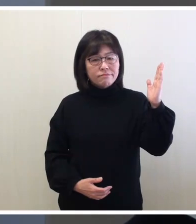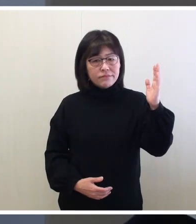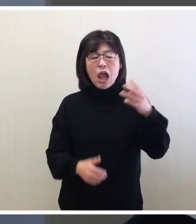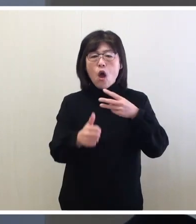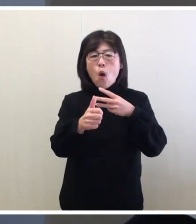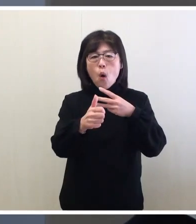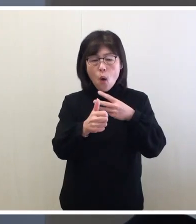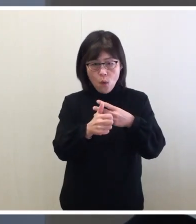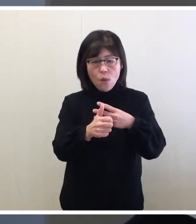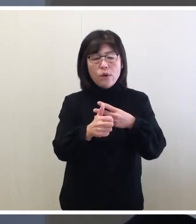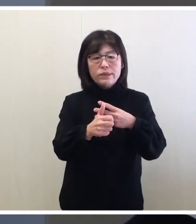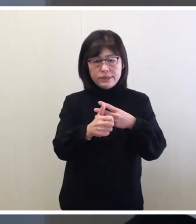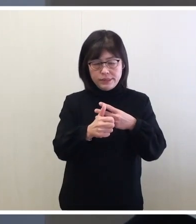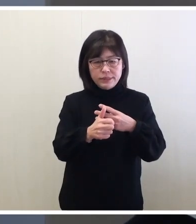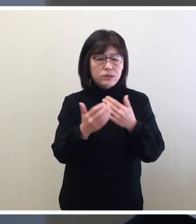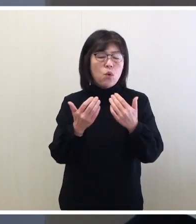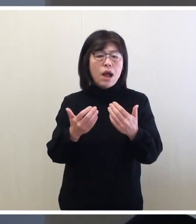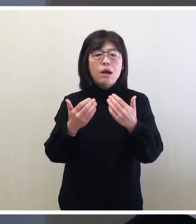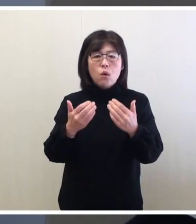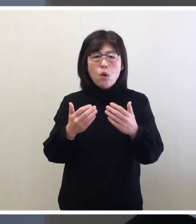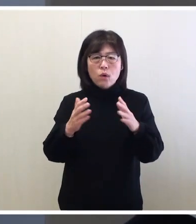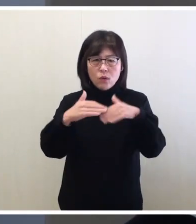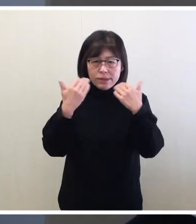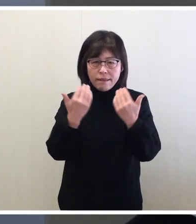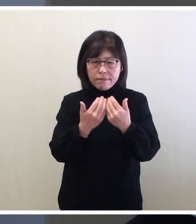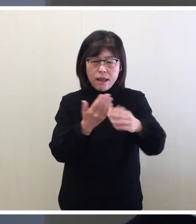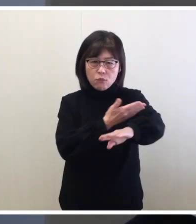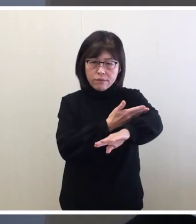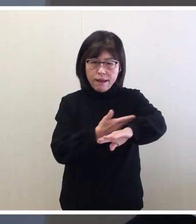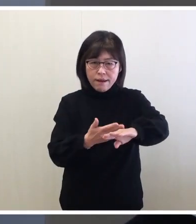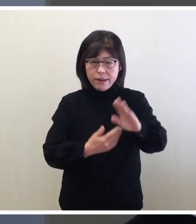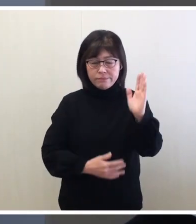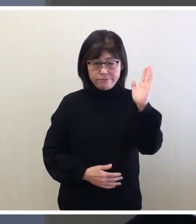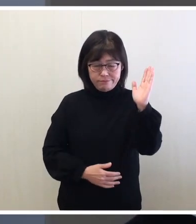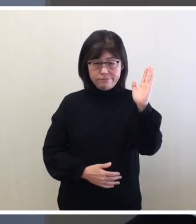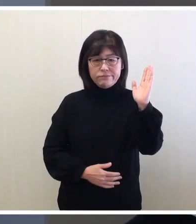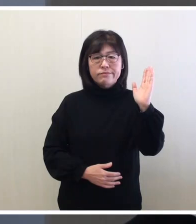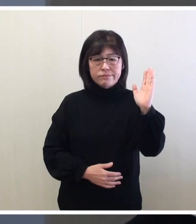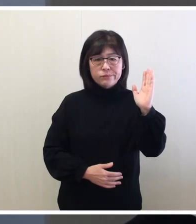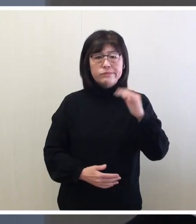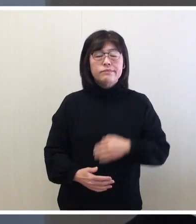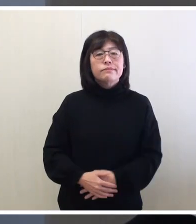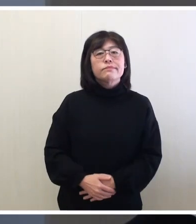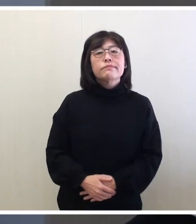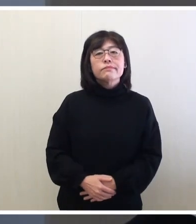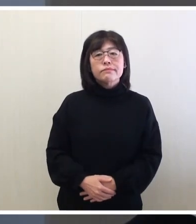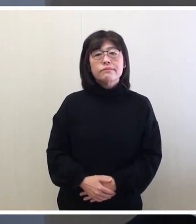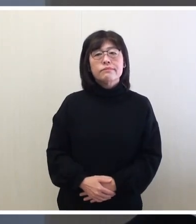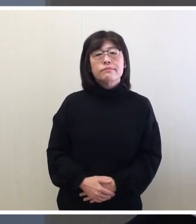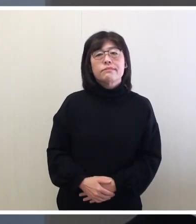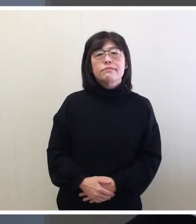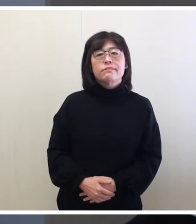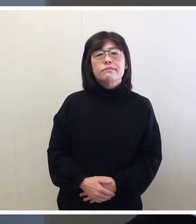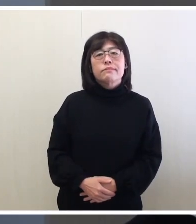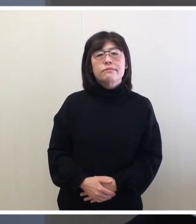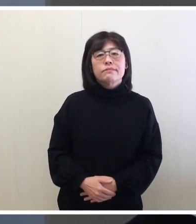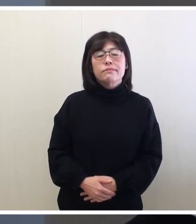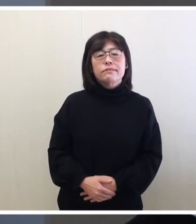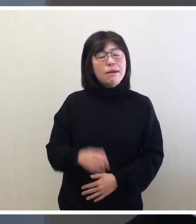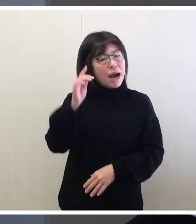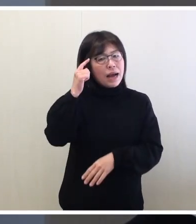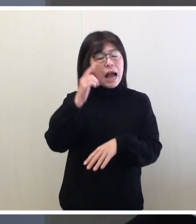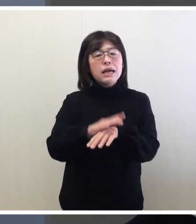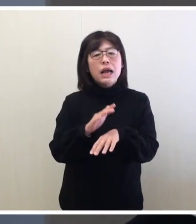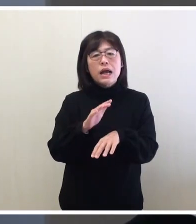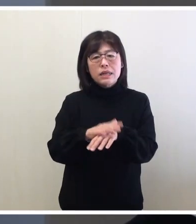こちらが本学王子キャンパスの構想の全体像となります。全体コンセプ